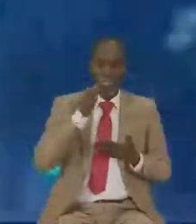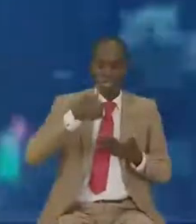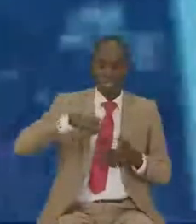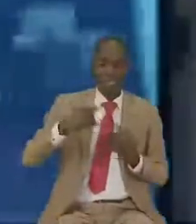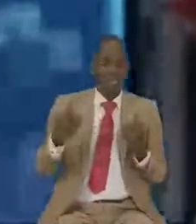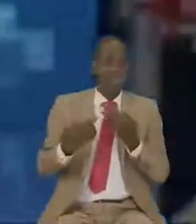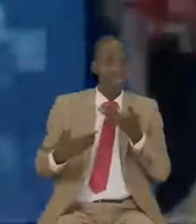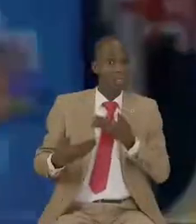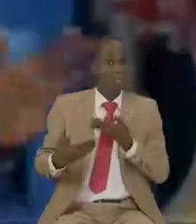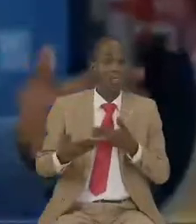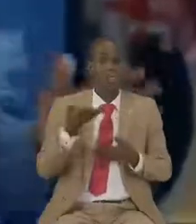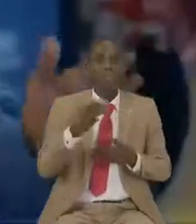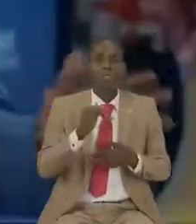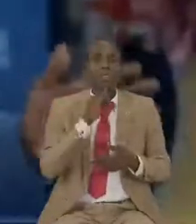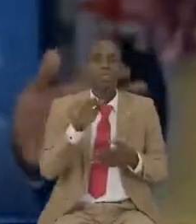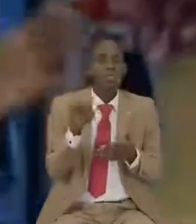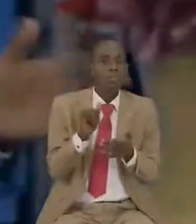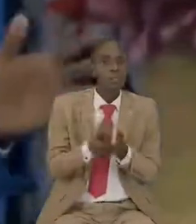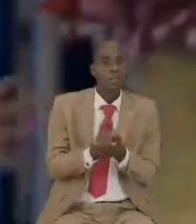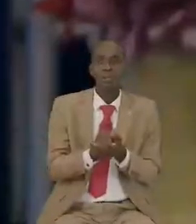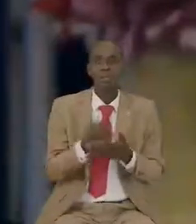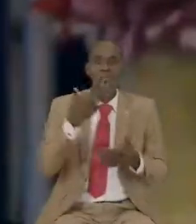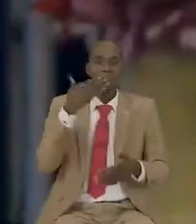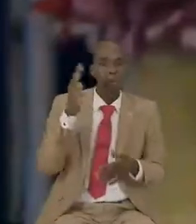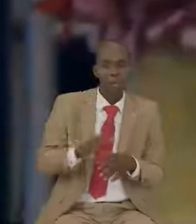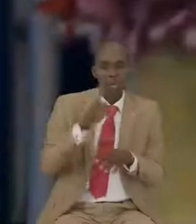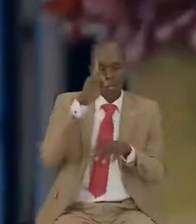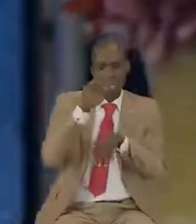là-bas. Il y a encore cette mauvaise